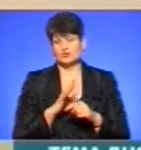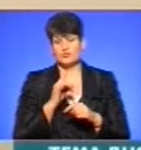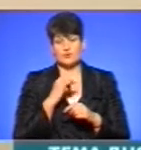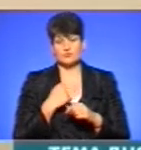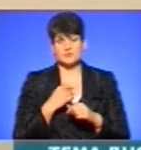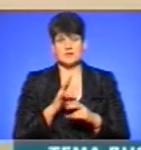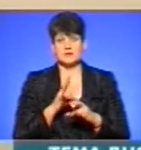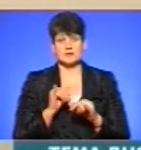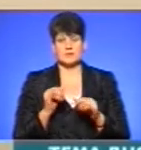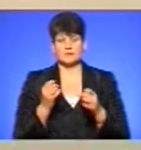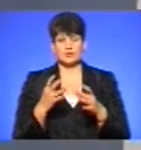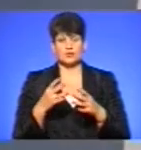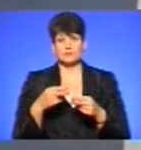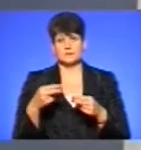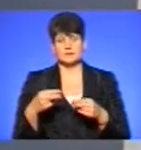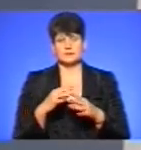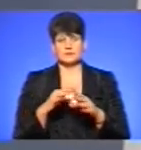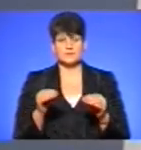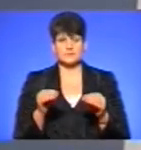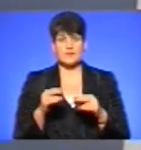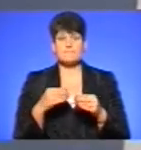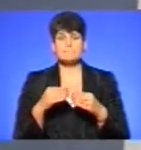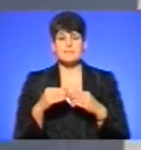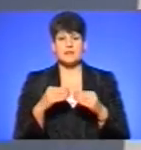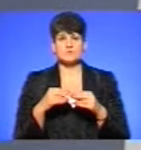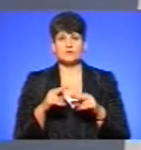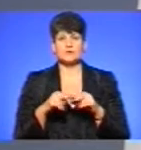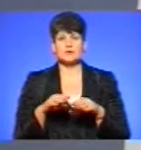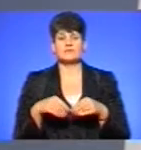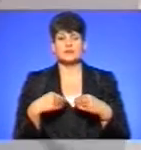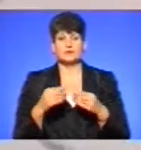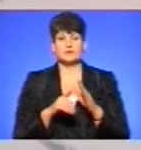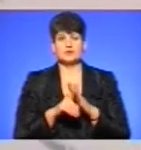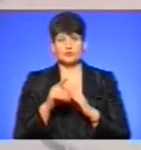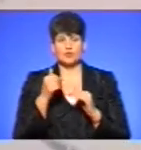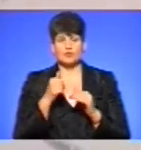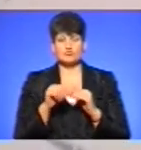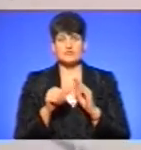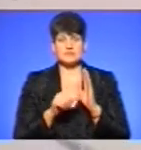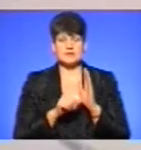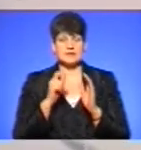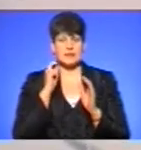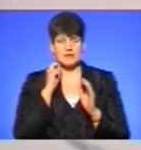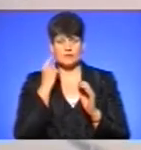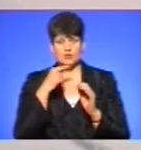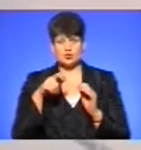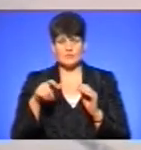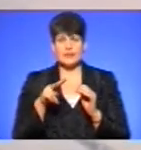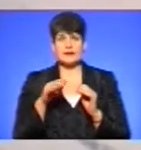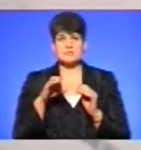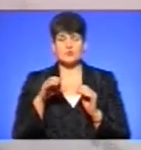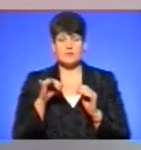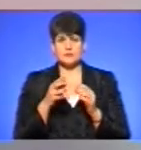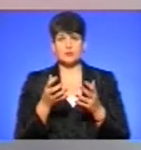просто писав, сфоткався і все. Пластикові паспорти в Україні видають від початку року 16-літнім особам. З листопада отримати